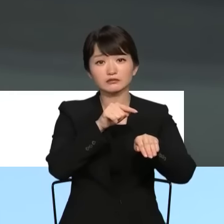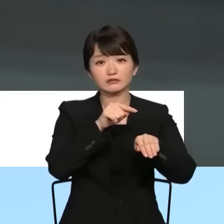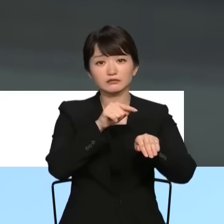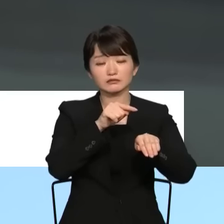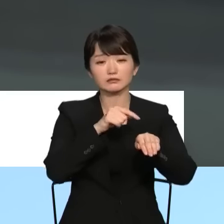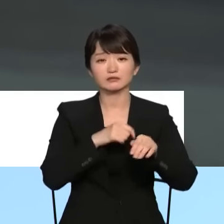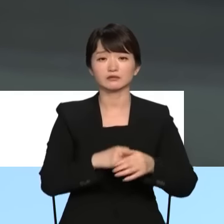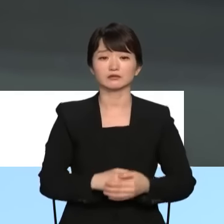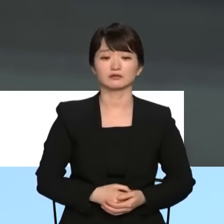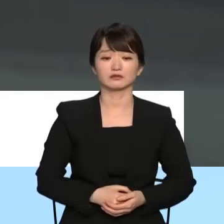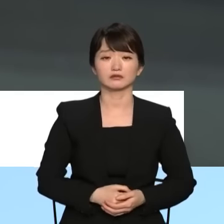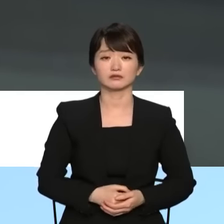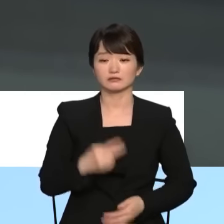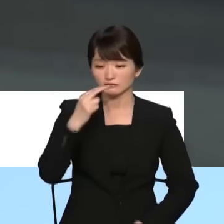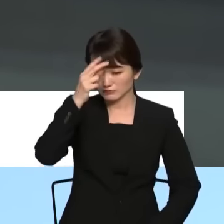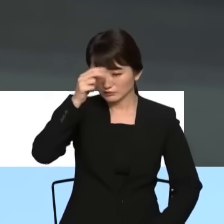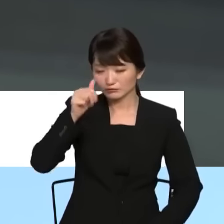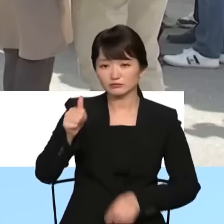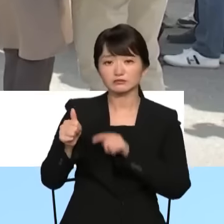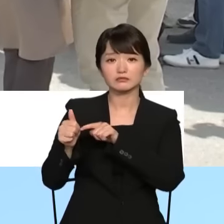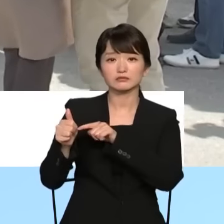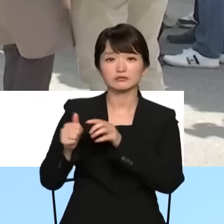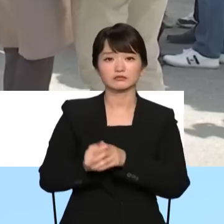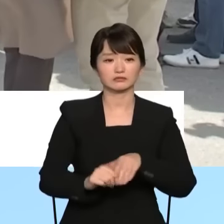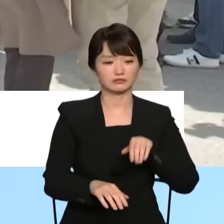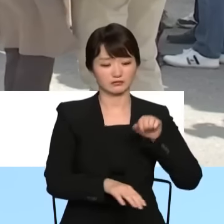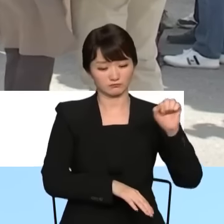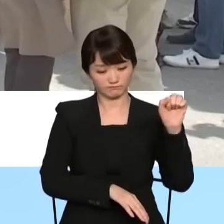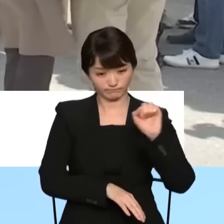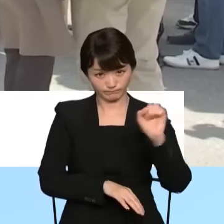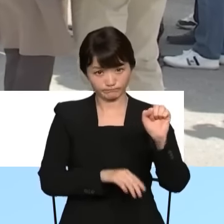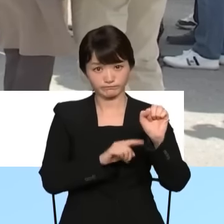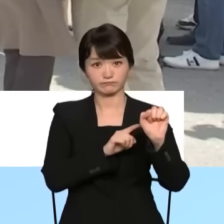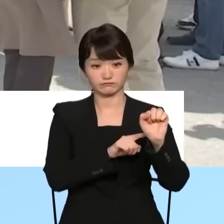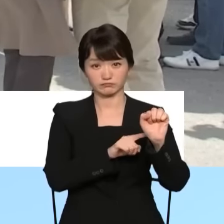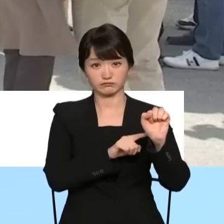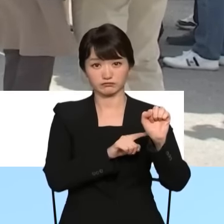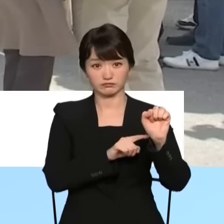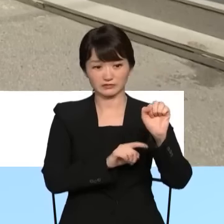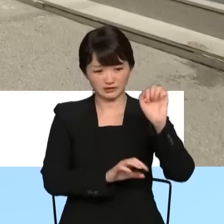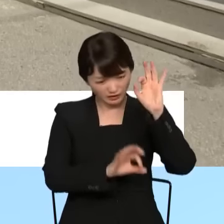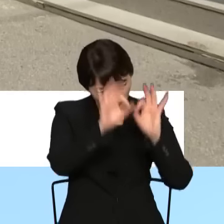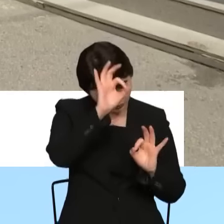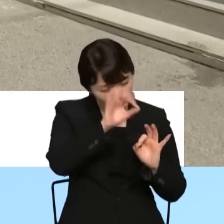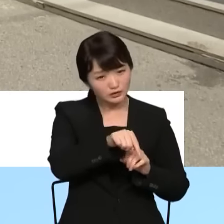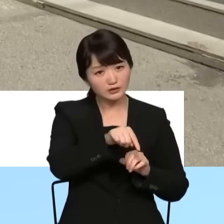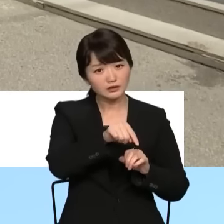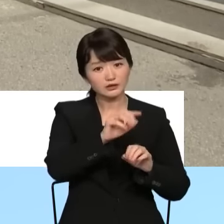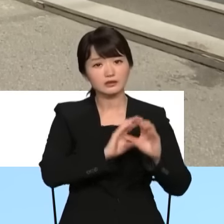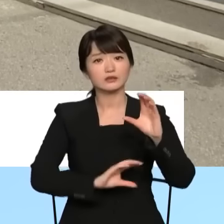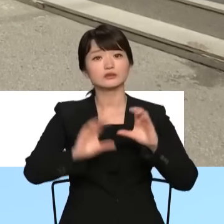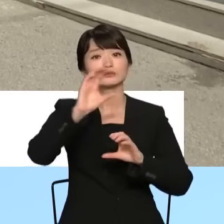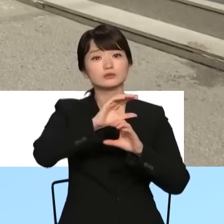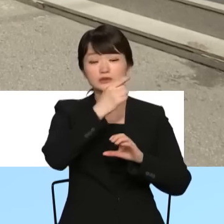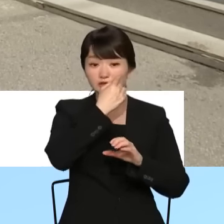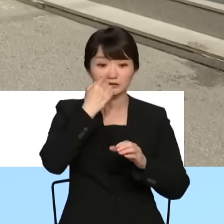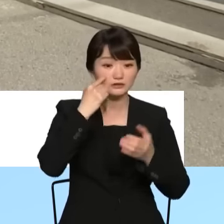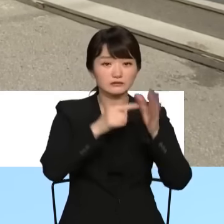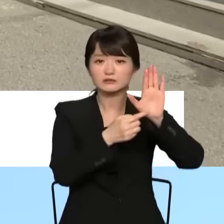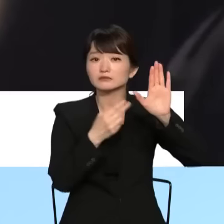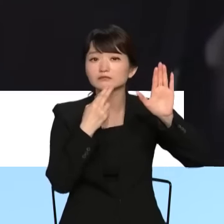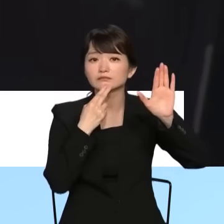되는데 검찰에서는 운전자가 운전자의 과실이다는 어떤 추가적인 증거물이 나와 있지